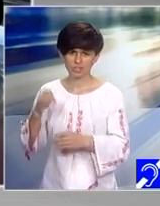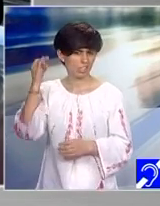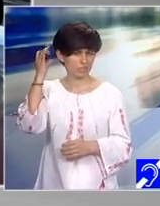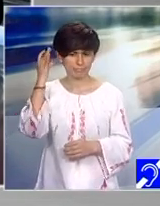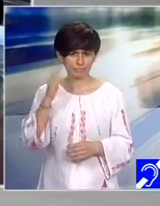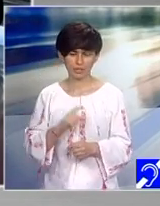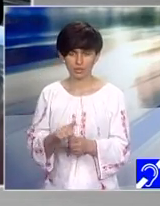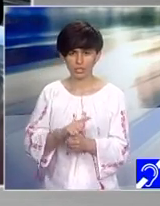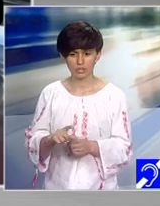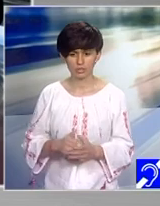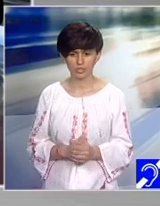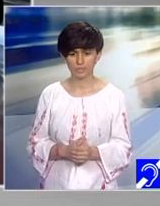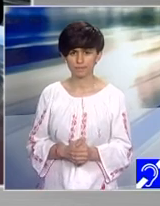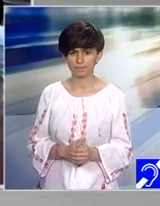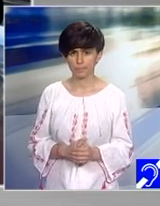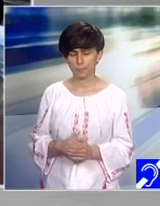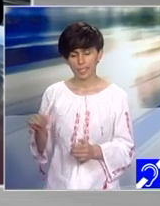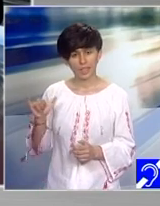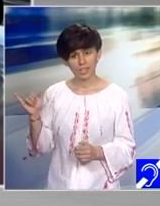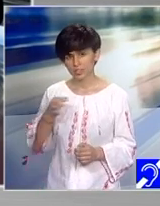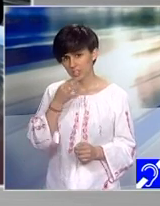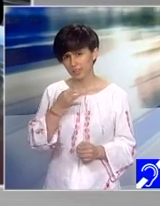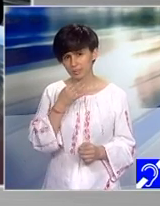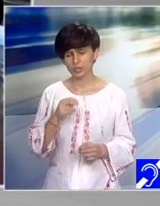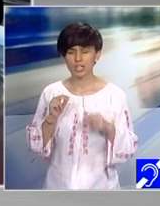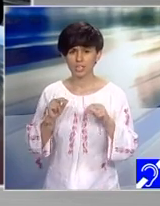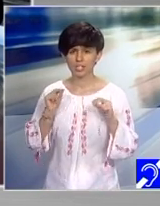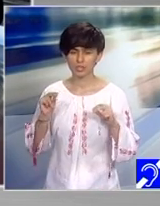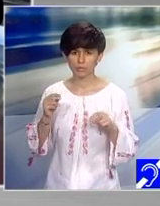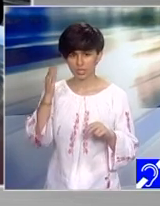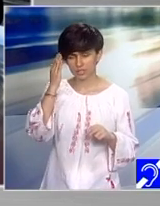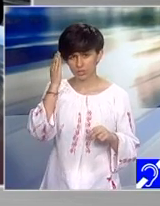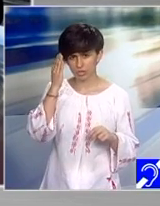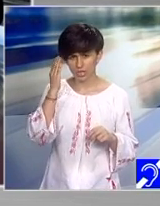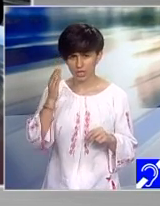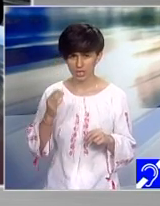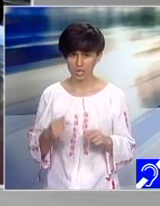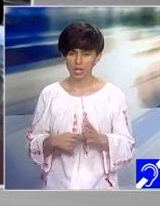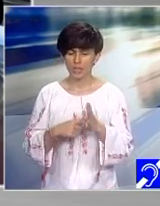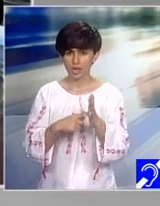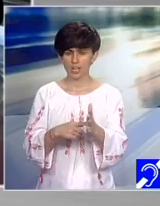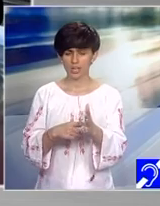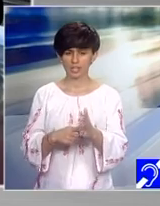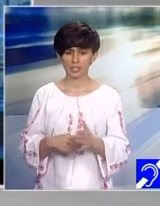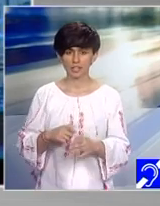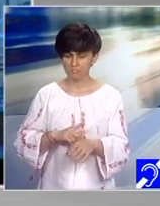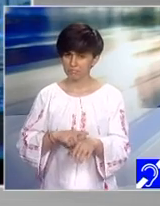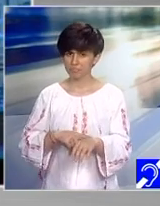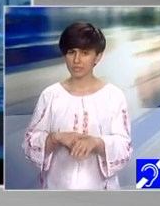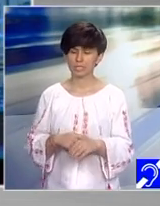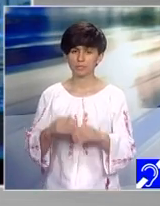pe educația școlară a acestora și a arătat cum în timp proporția celor